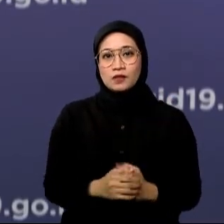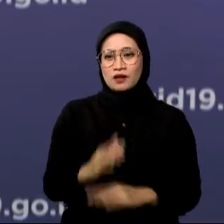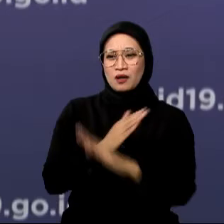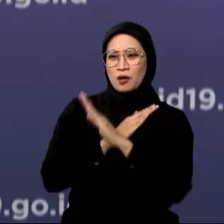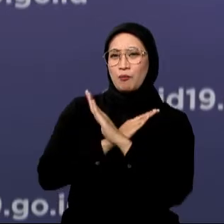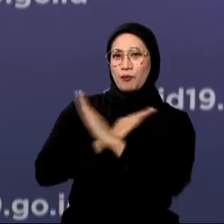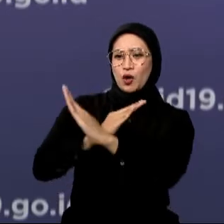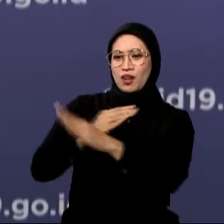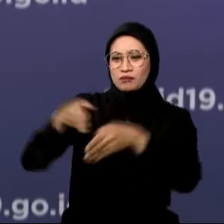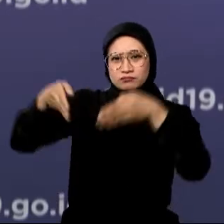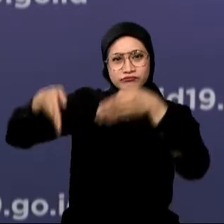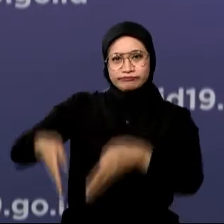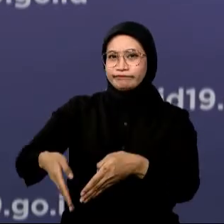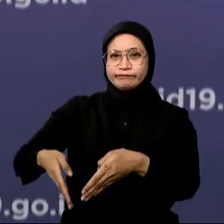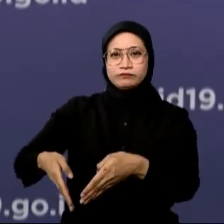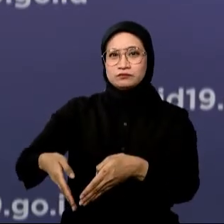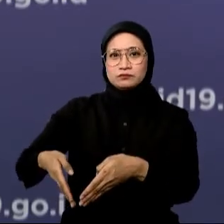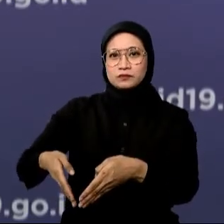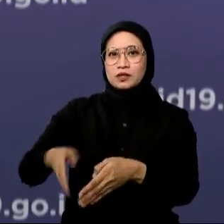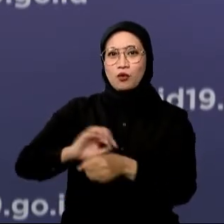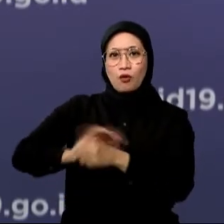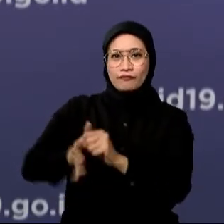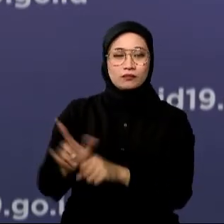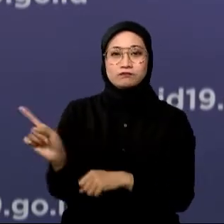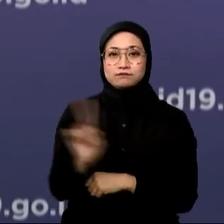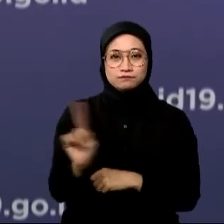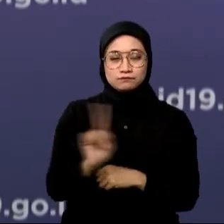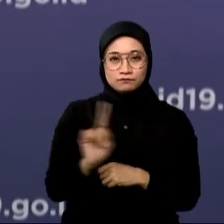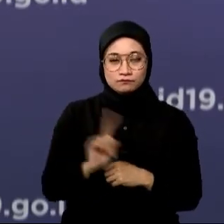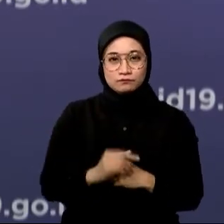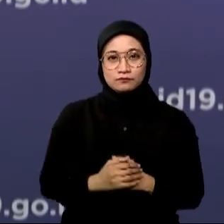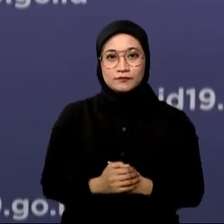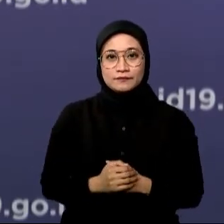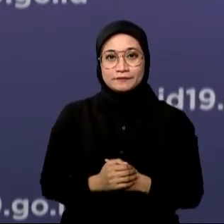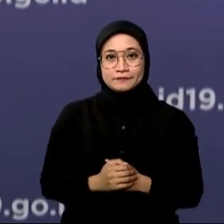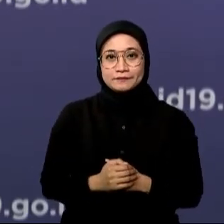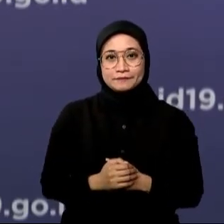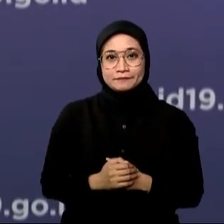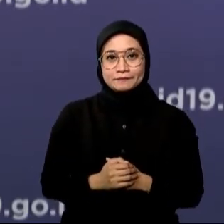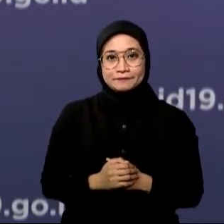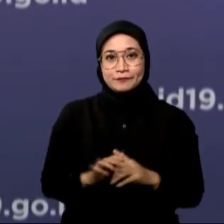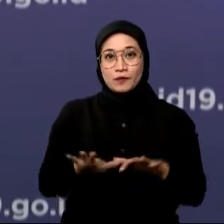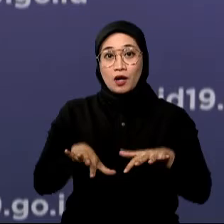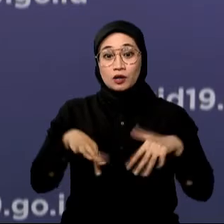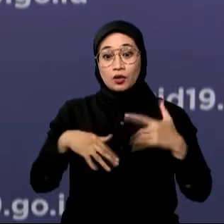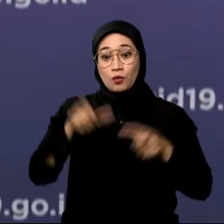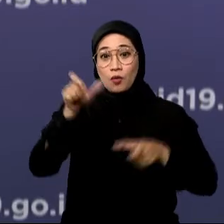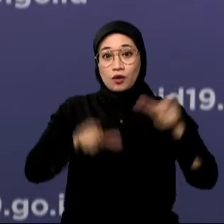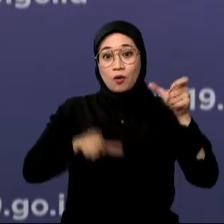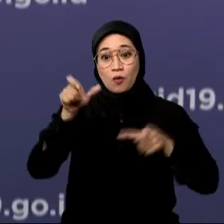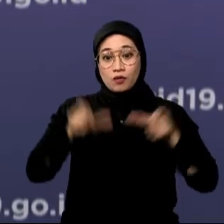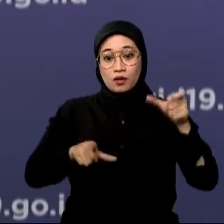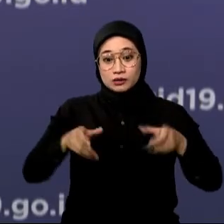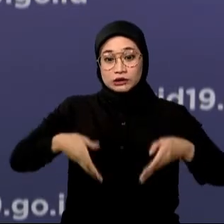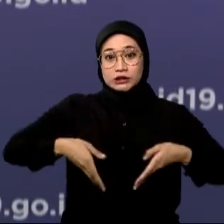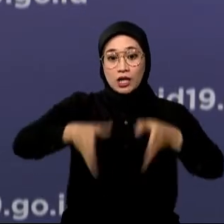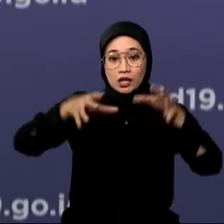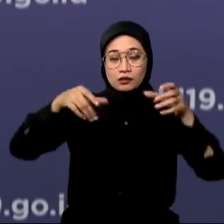terhadap pemakaman jenazah penderita COVID-19, apalagi sampai membuat kerumunan orang di